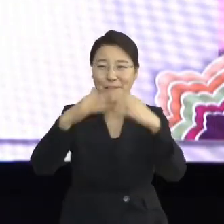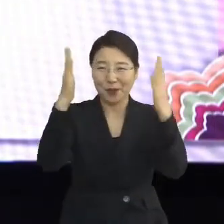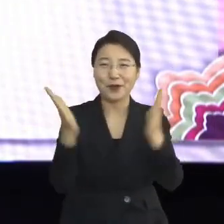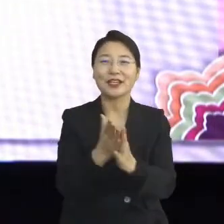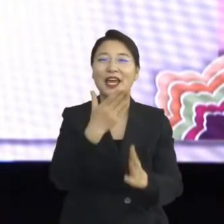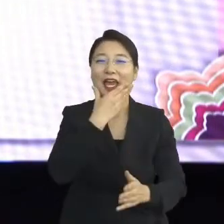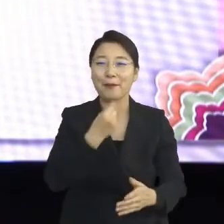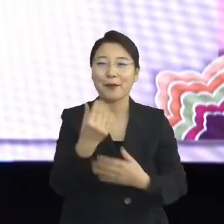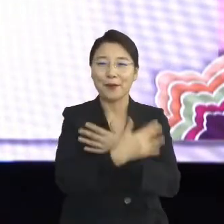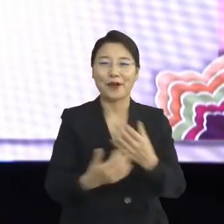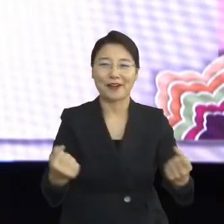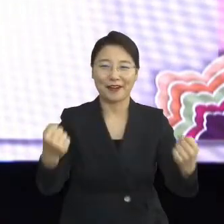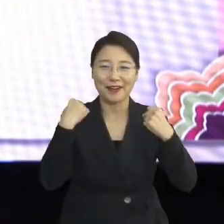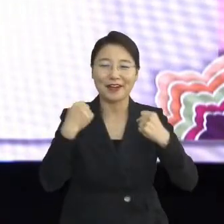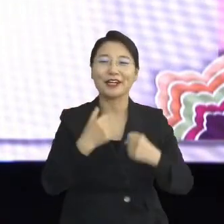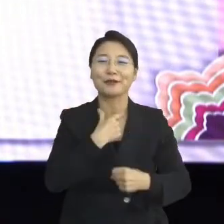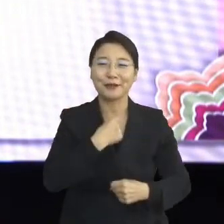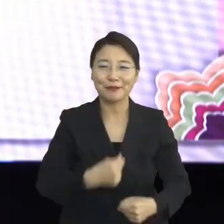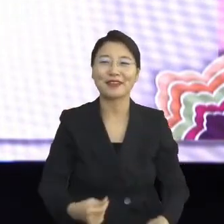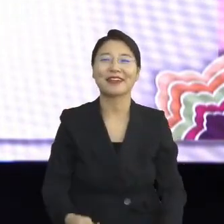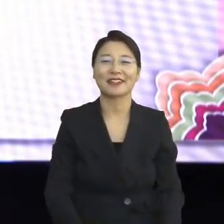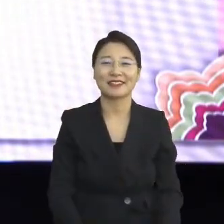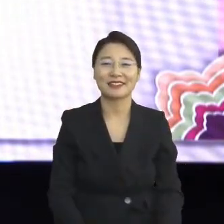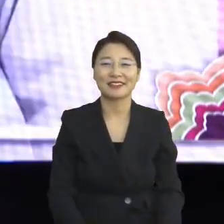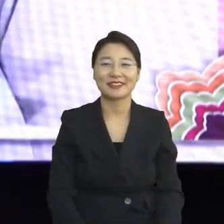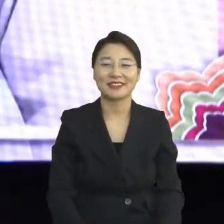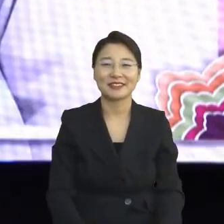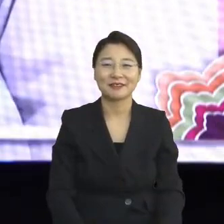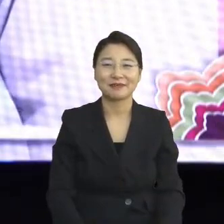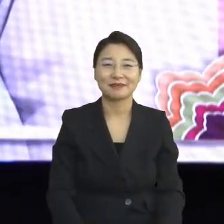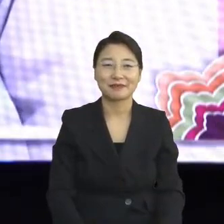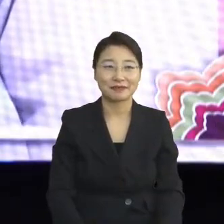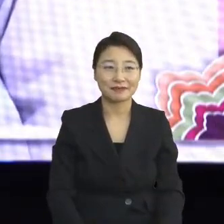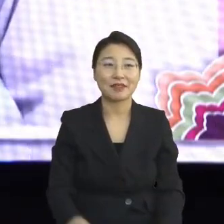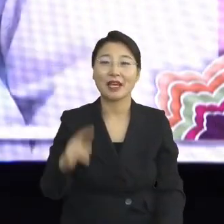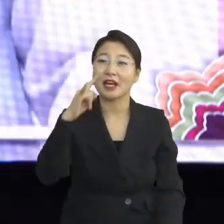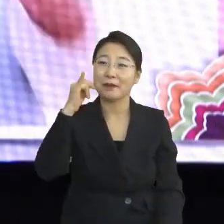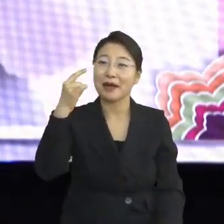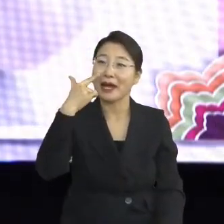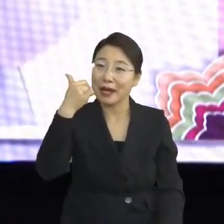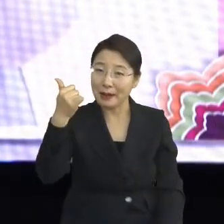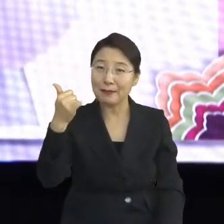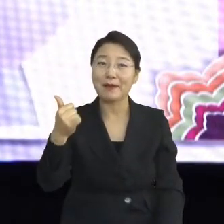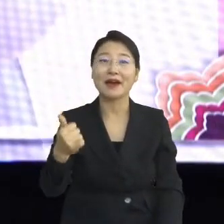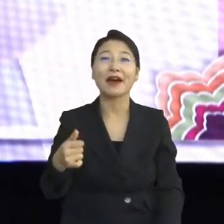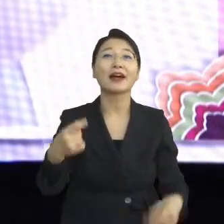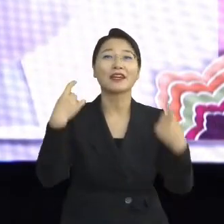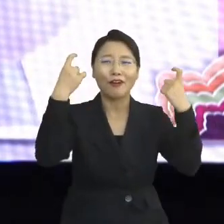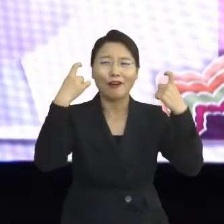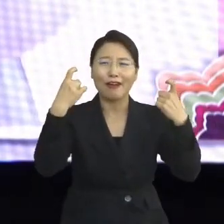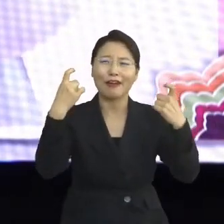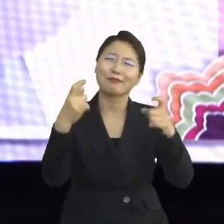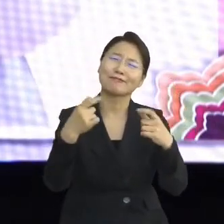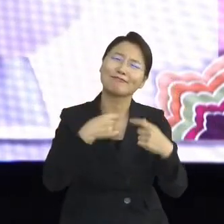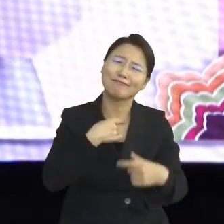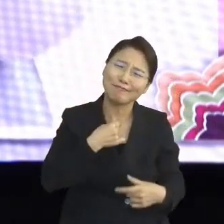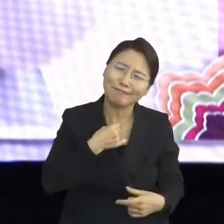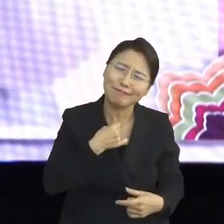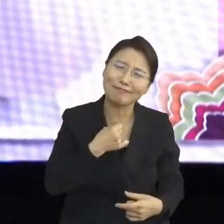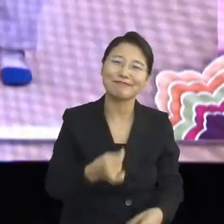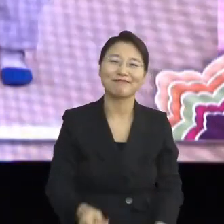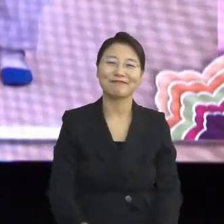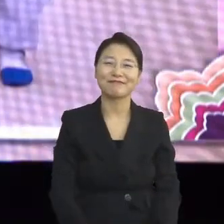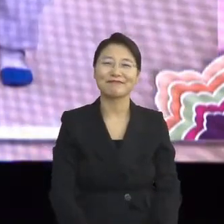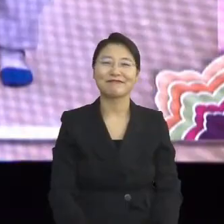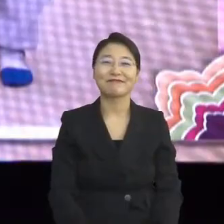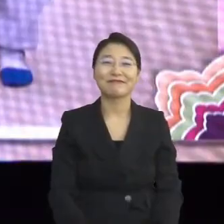행복하고 건강하게 살았으면 좋겠어요. 엄마 아빠 여행 많이 많이 가고 싶어요.